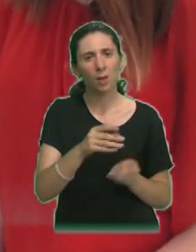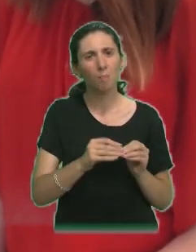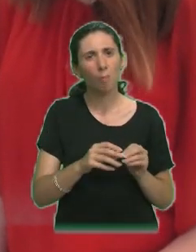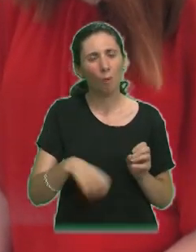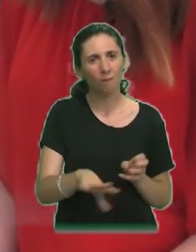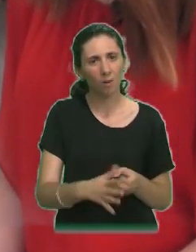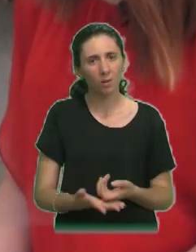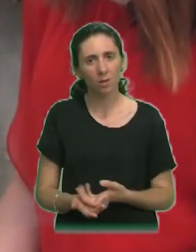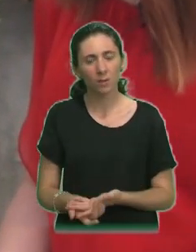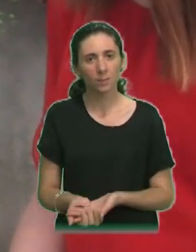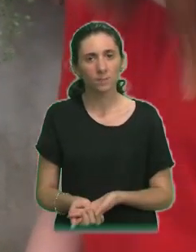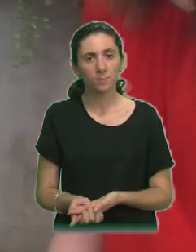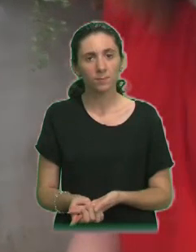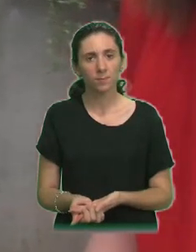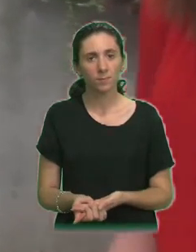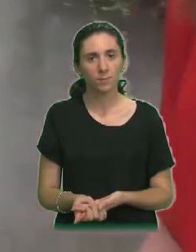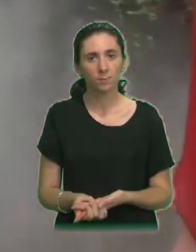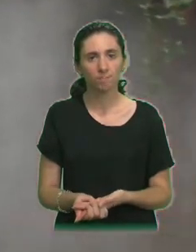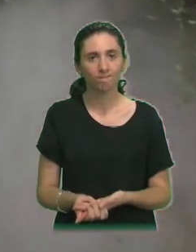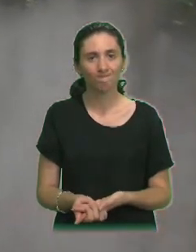Ja probala sam i